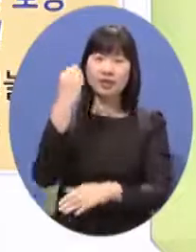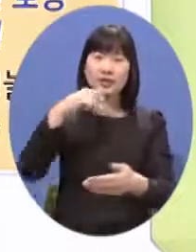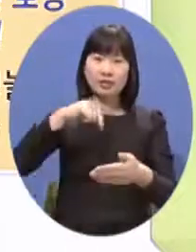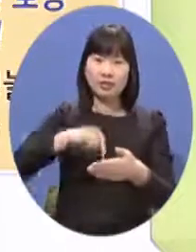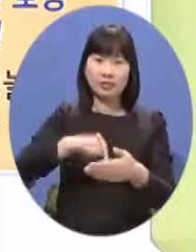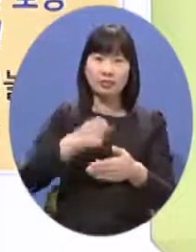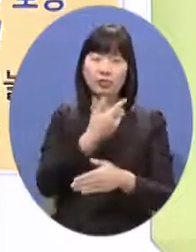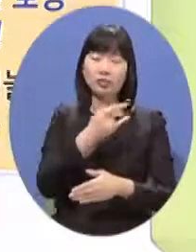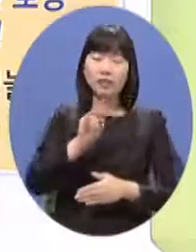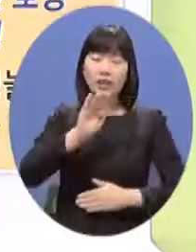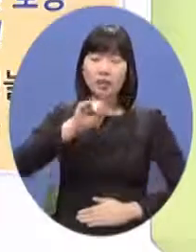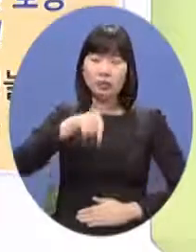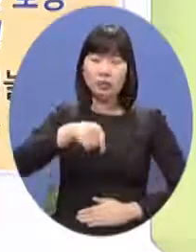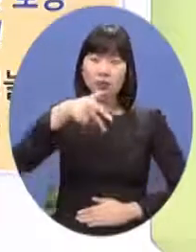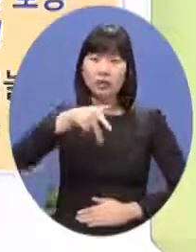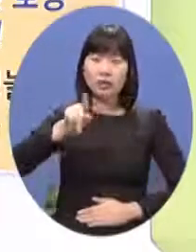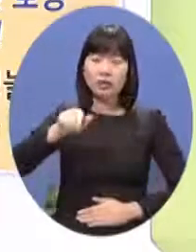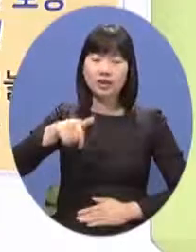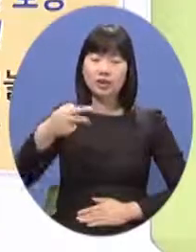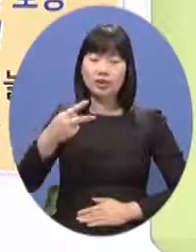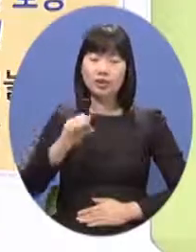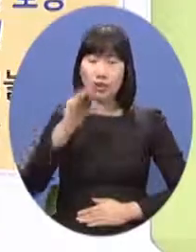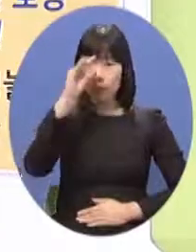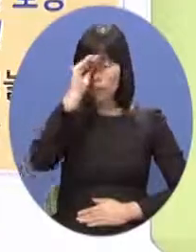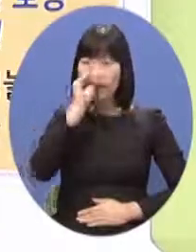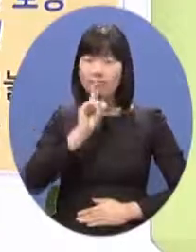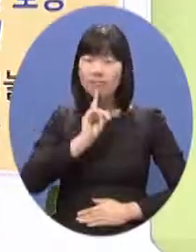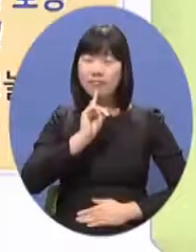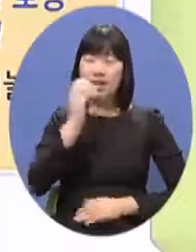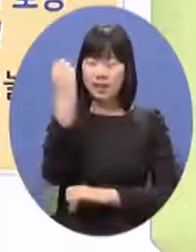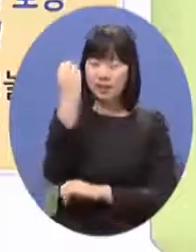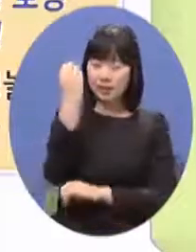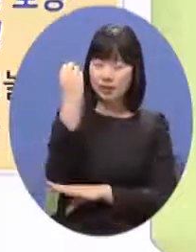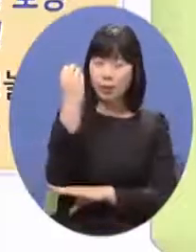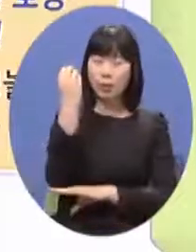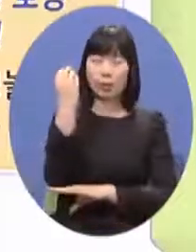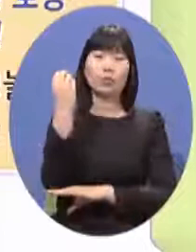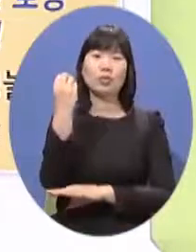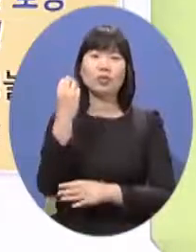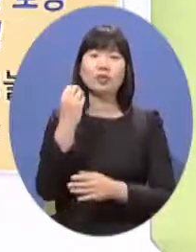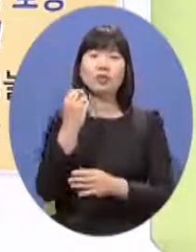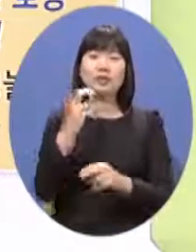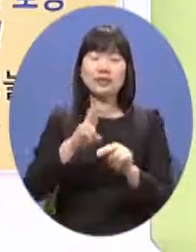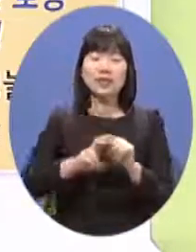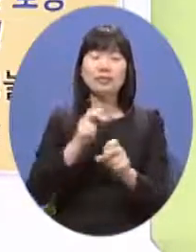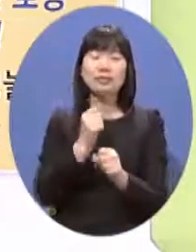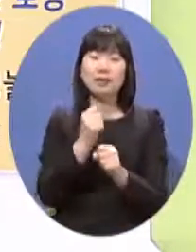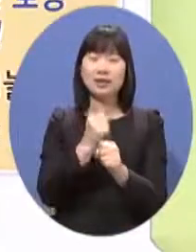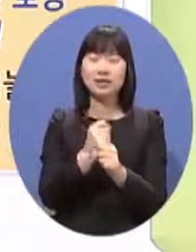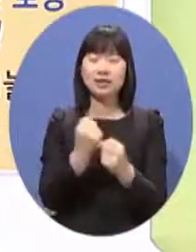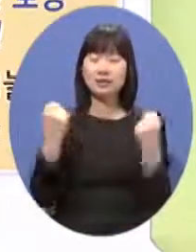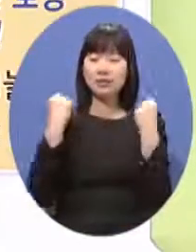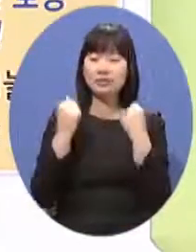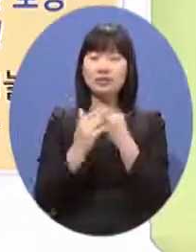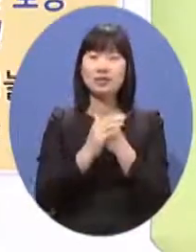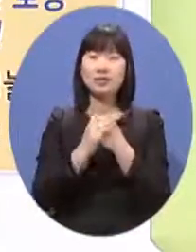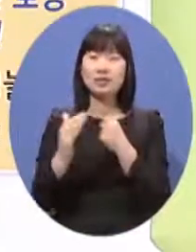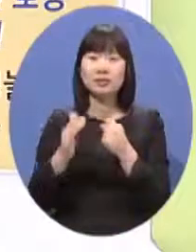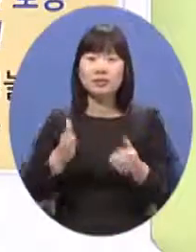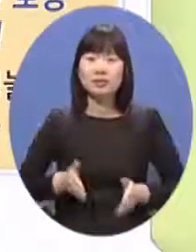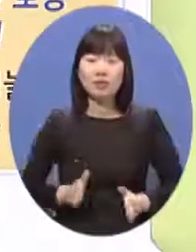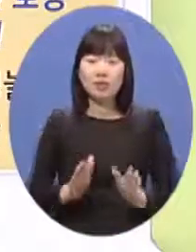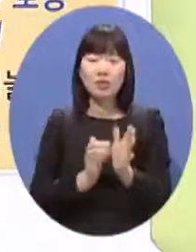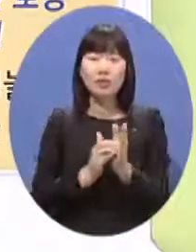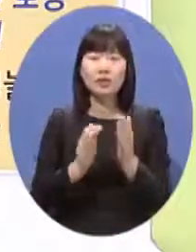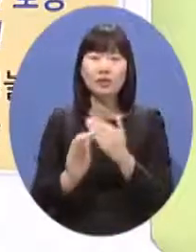네. 내가 이렇게 하면 이렇게 반응해 줄 거야 하는 기초 틀을 네. 만들어주는 이제 그 기반이기 때문에 사실은